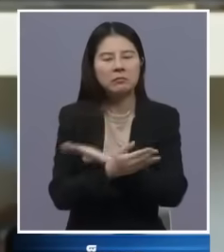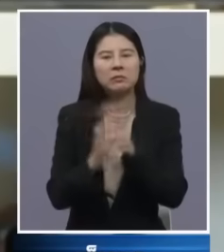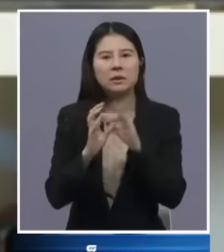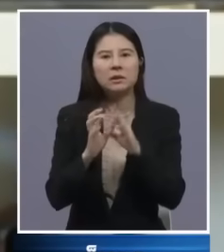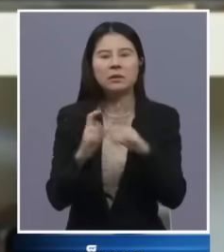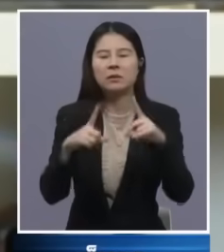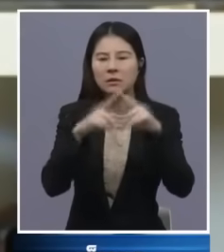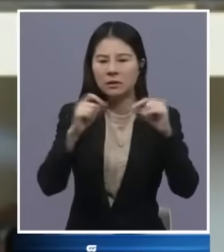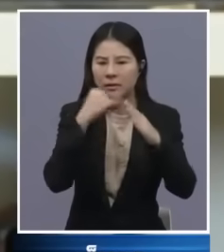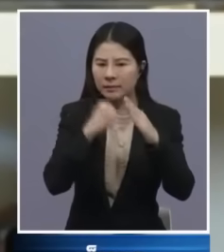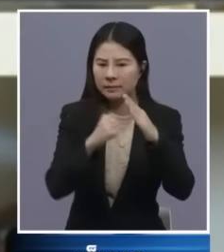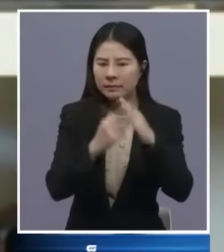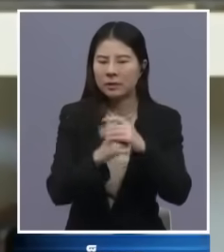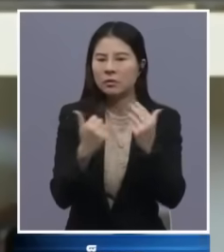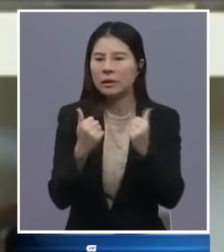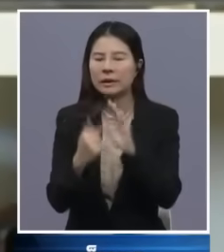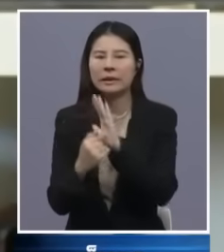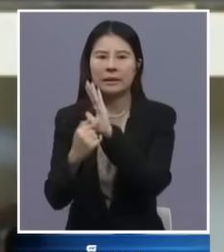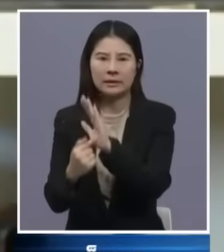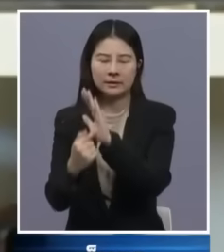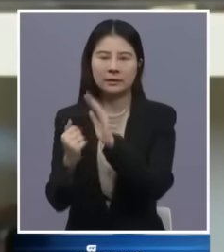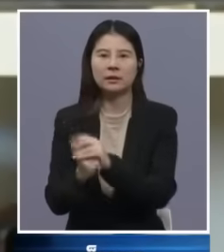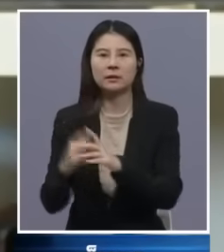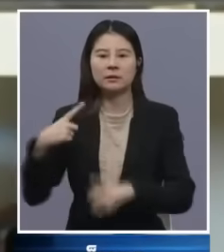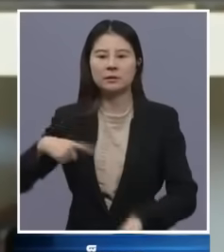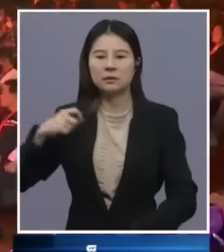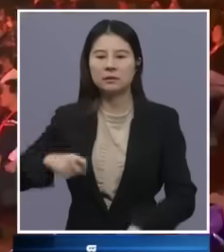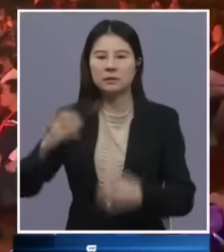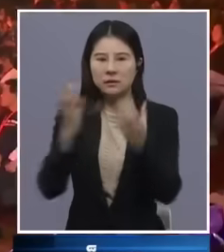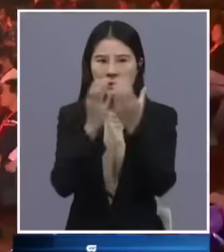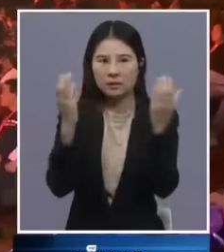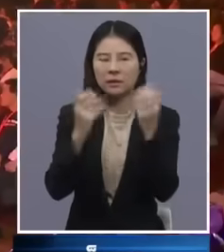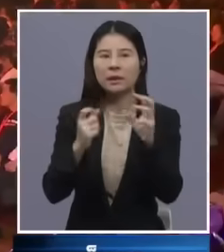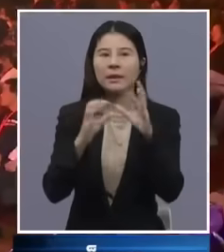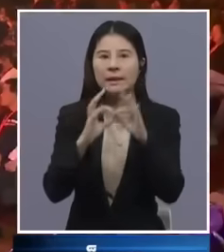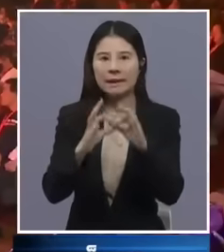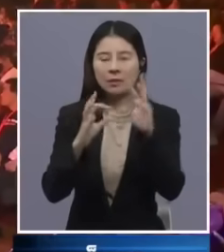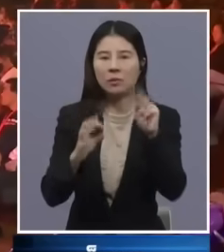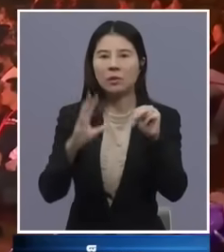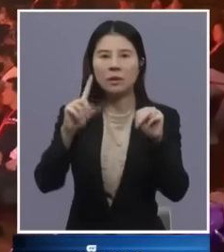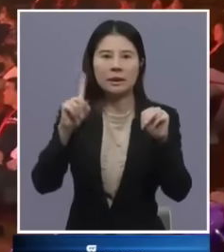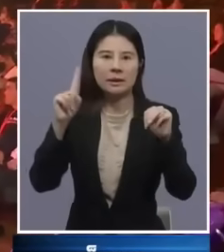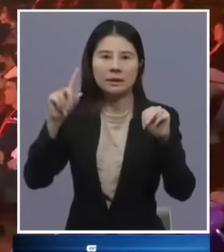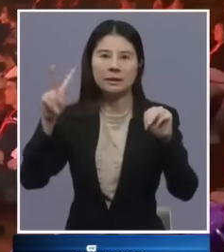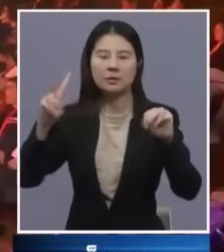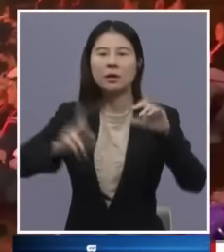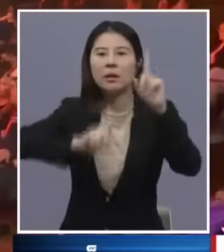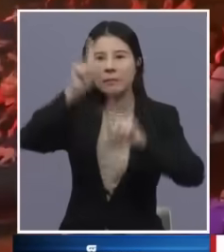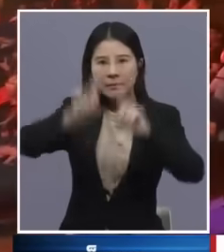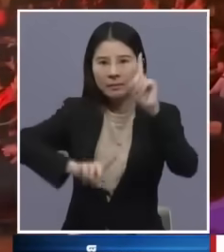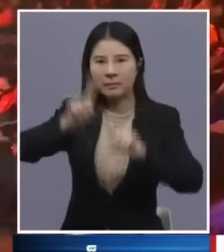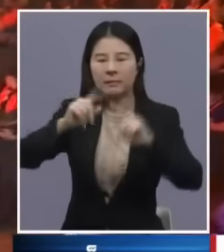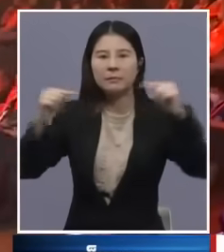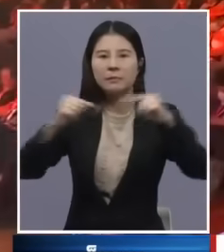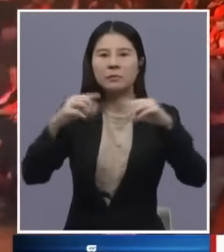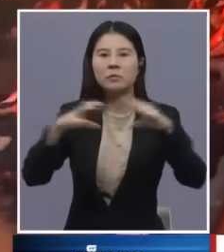องที่เรื่องอยู่ที่ศาลรัฐธรรมนูญนะที่เขาไปร้องเรื่องของ112คุณผู้ชมเรื่องนี้เนี่ยนะคะมีการประเมินว่า